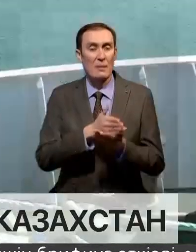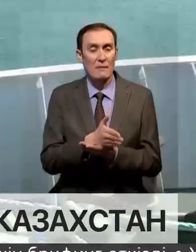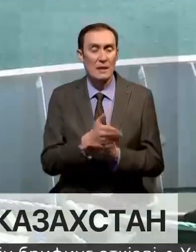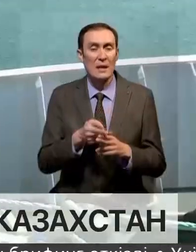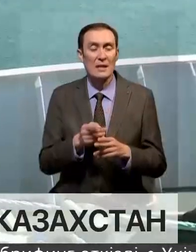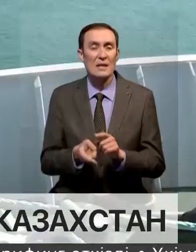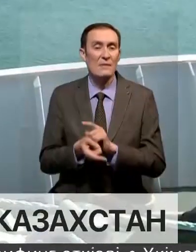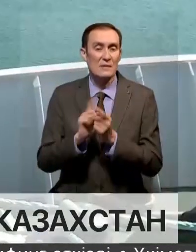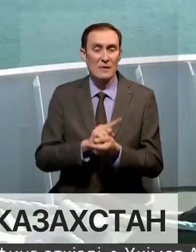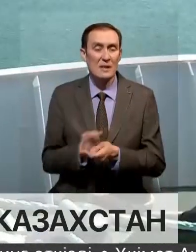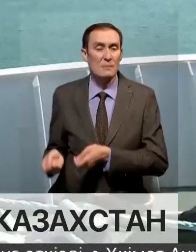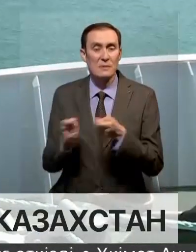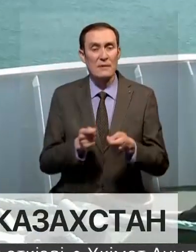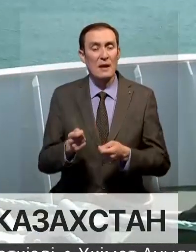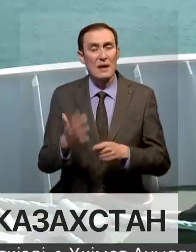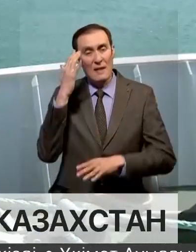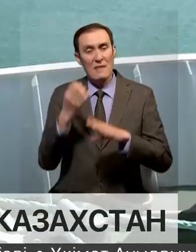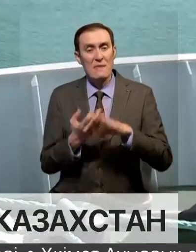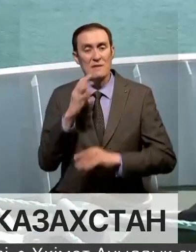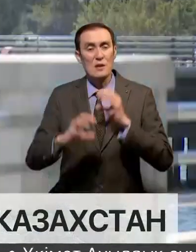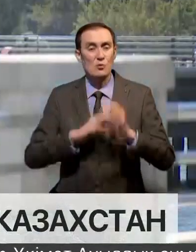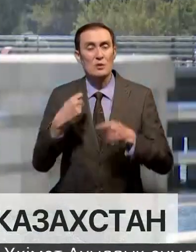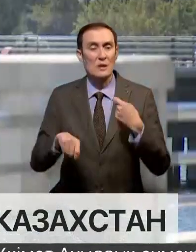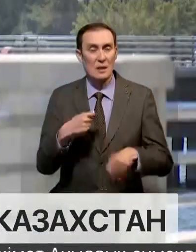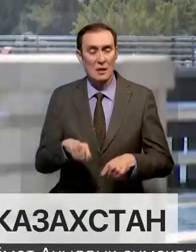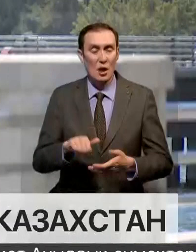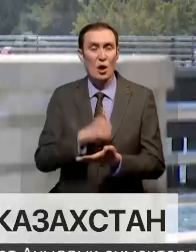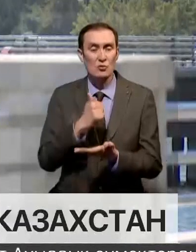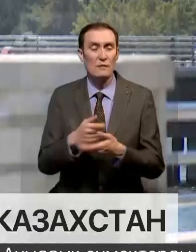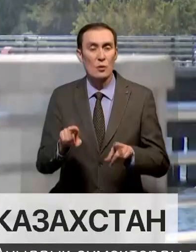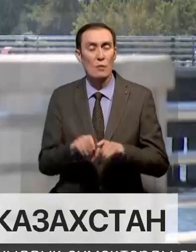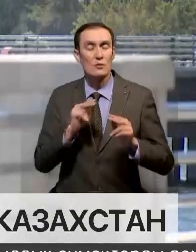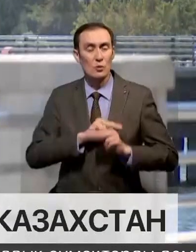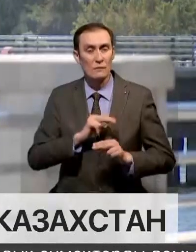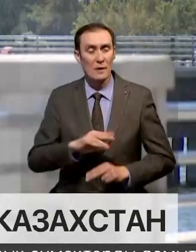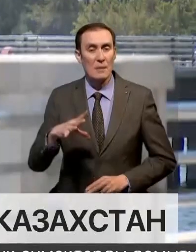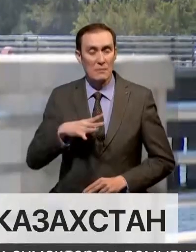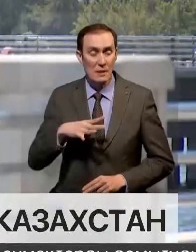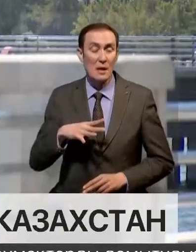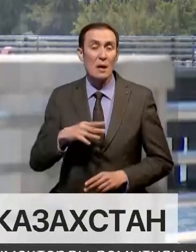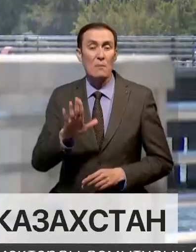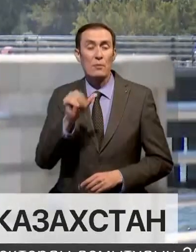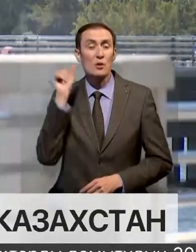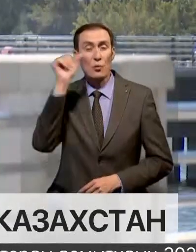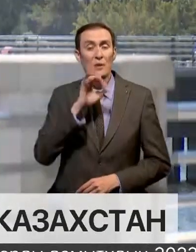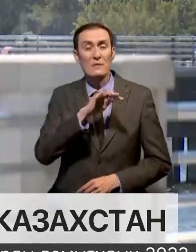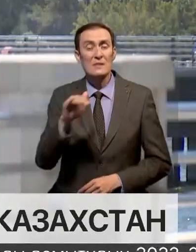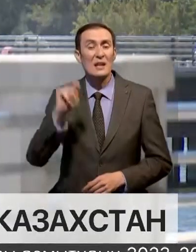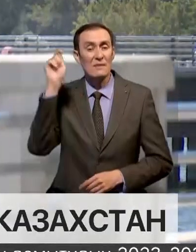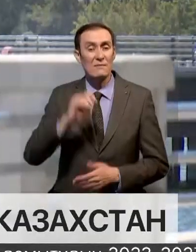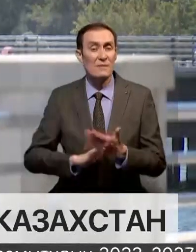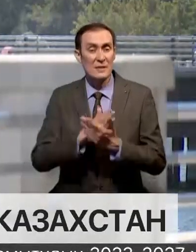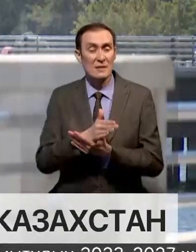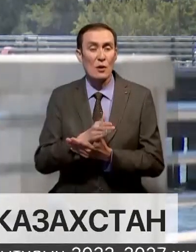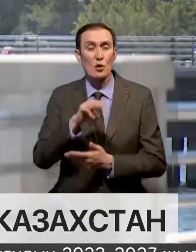– диверсификация поставок энергоресурсов на мировые рынки. Основой такого сотрудничества стал как раз-таки прошлогодний официальный визит